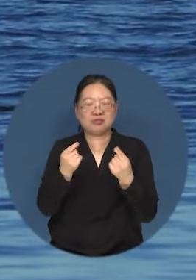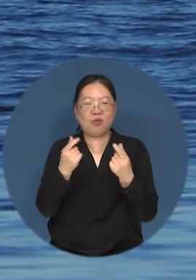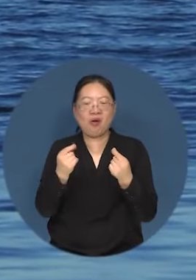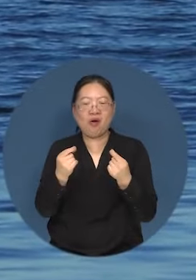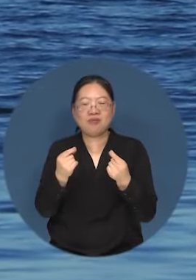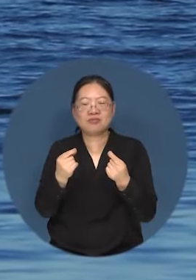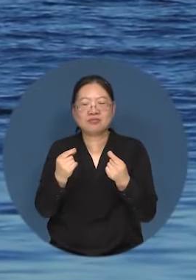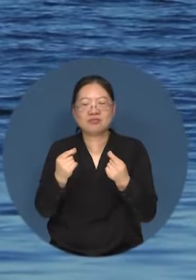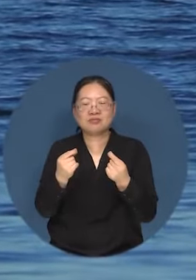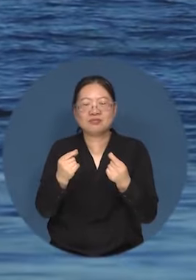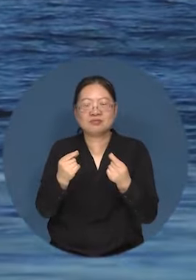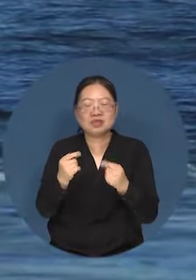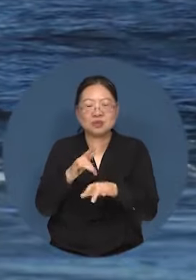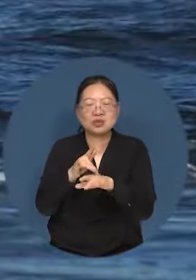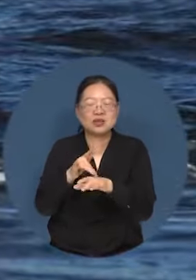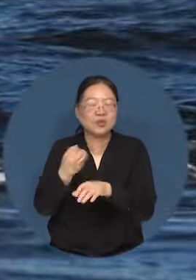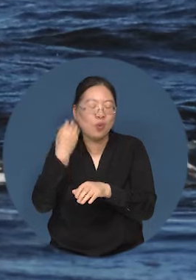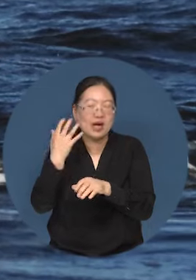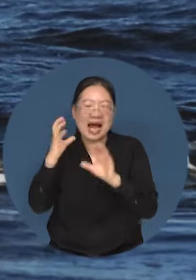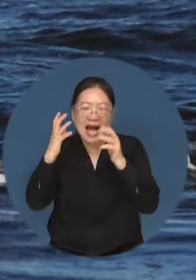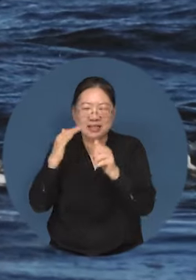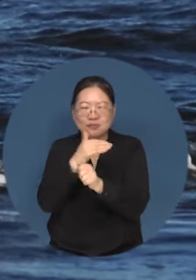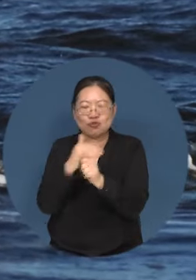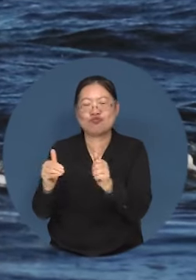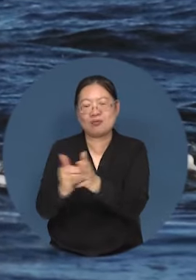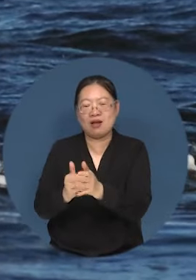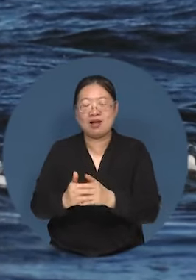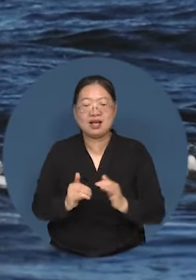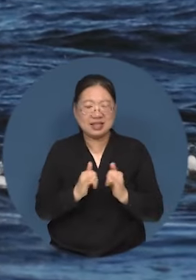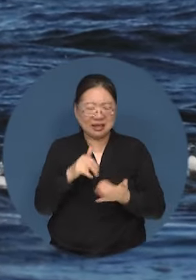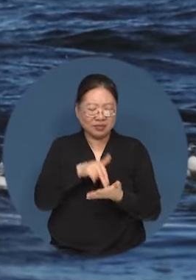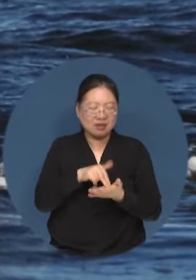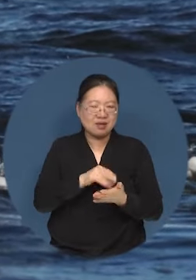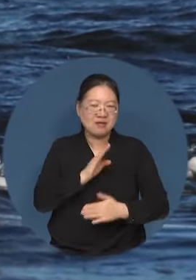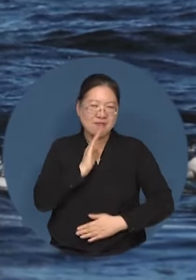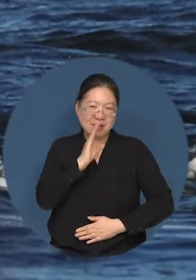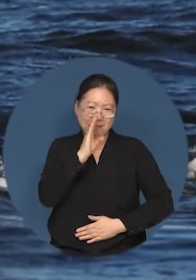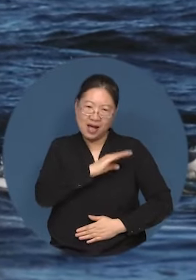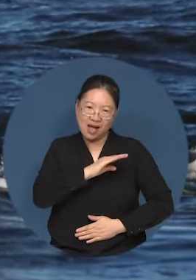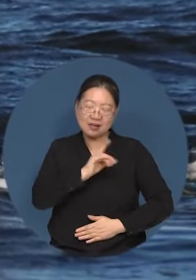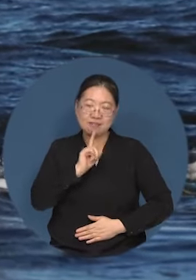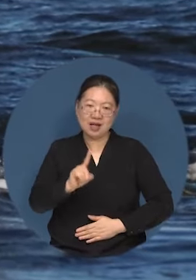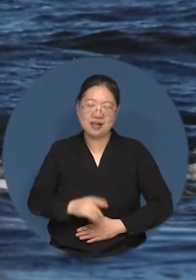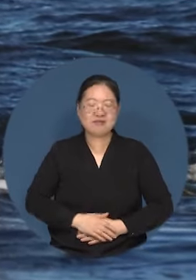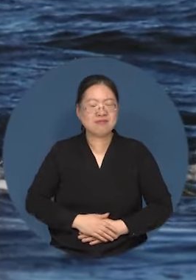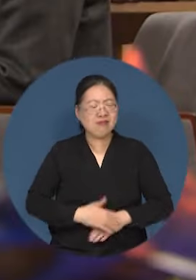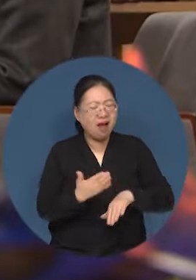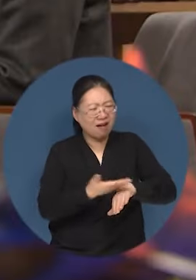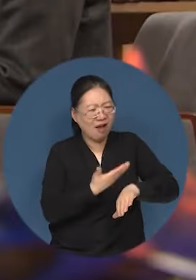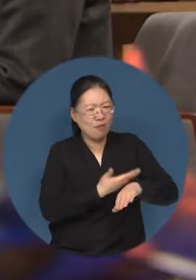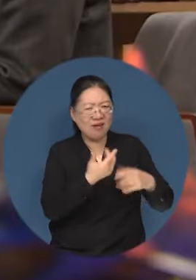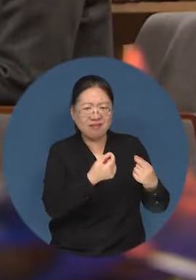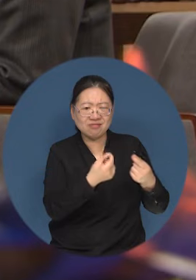그게. 그렇게 뭐 인간의 관점에서 보면 포악하다라고 할 수 있죠. 그냥 깡패 집단들이네요. 그렇죠. 저도